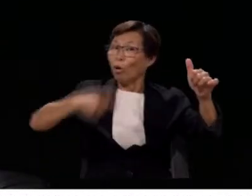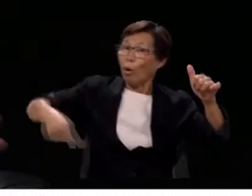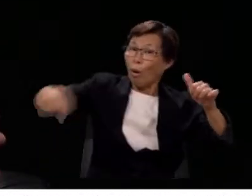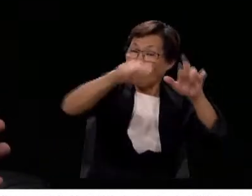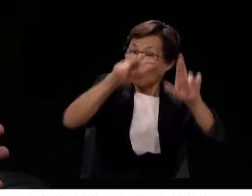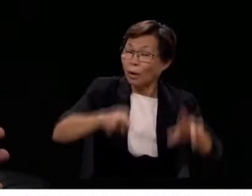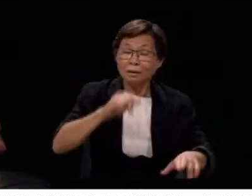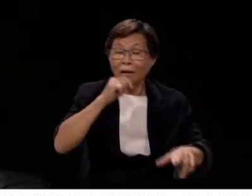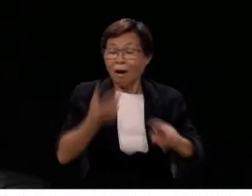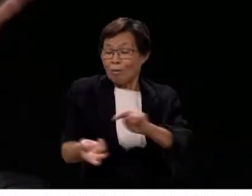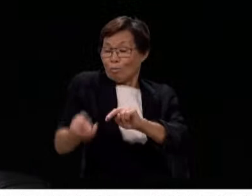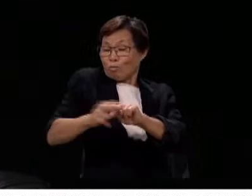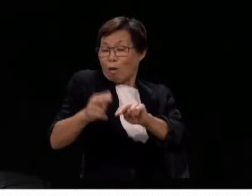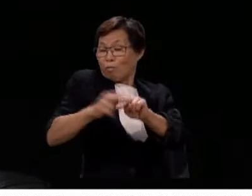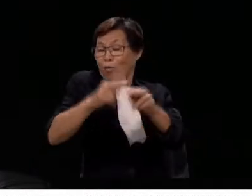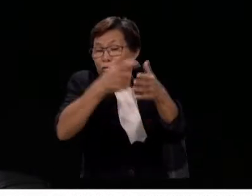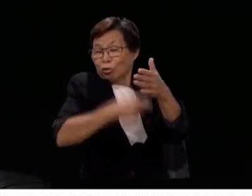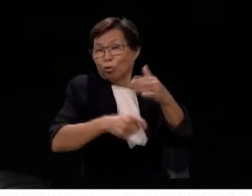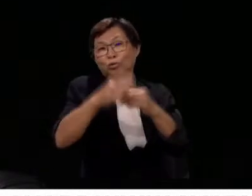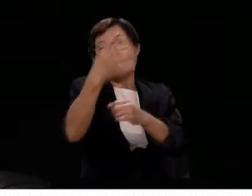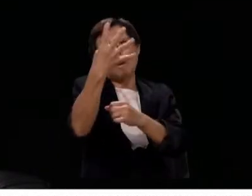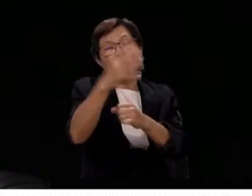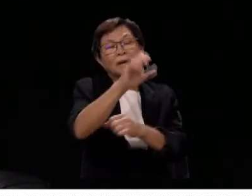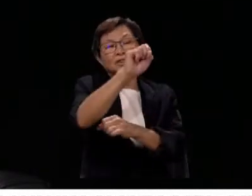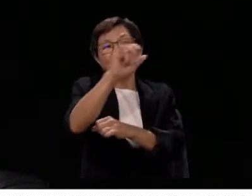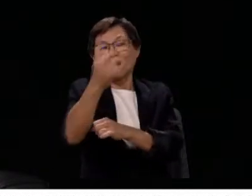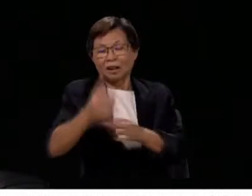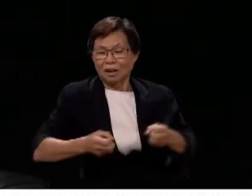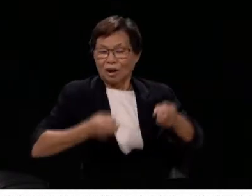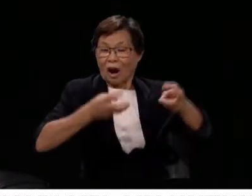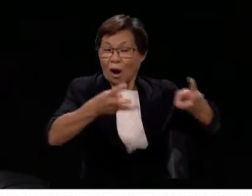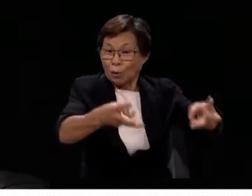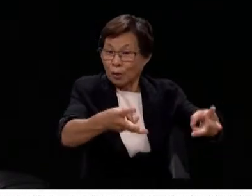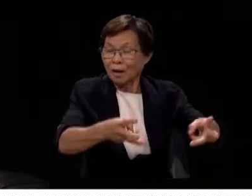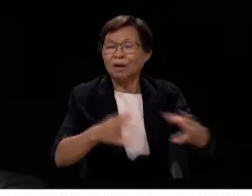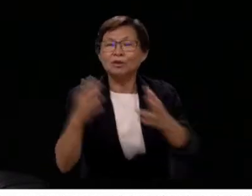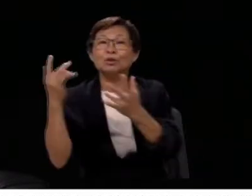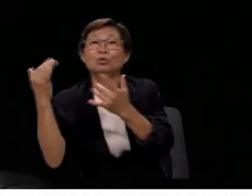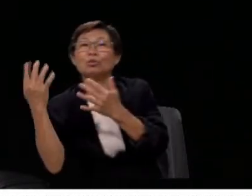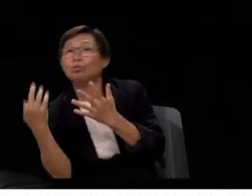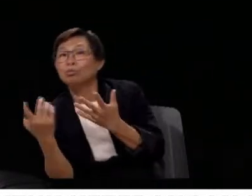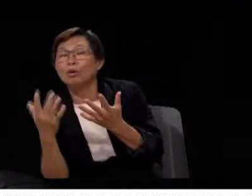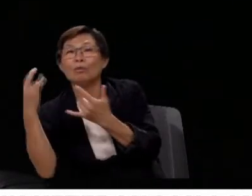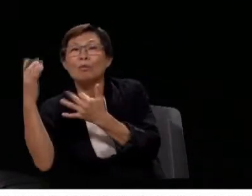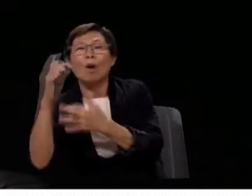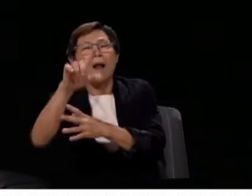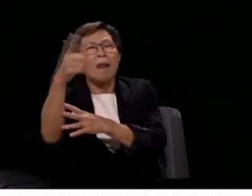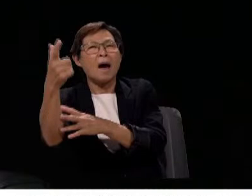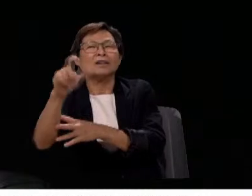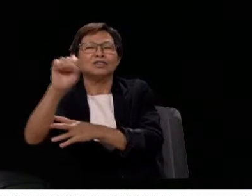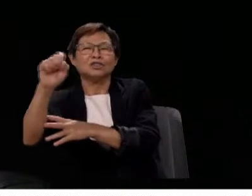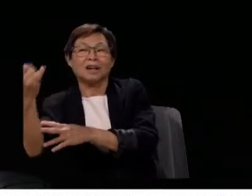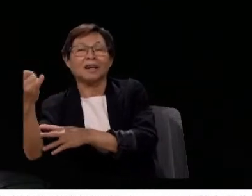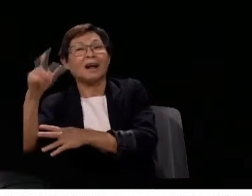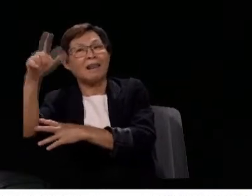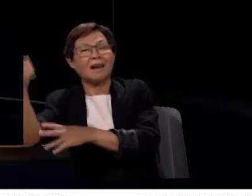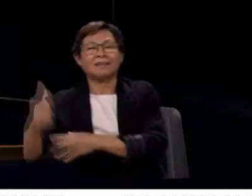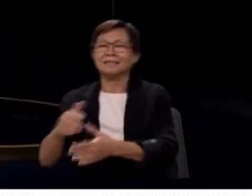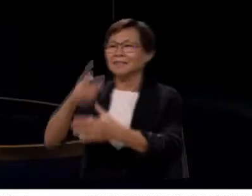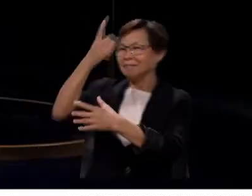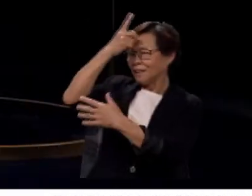Seluruhnya Pemilih tidak ada lagi kenaikan kura-kura untuk konsep sini dan menantikan Bagaimana kedudukannya dengan konsesi yang lain status hitamnya